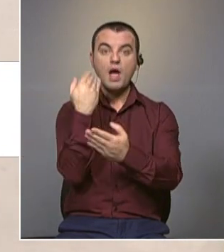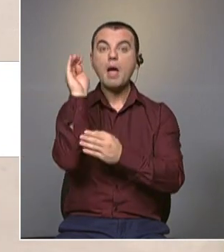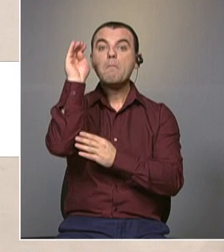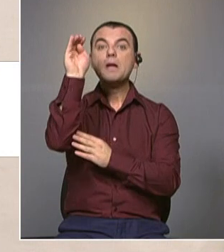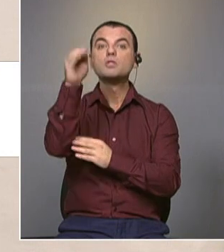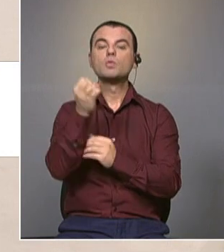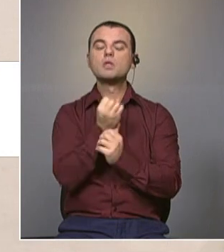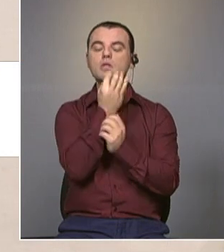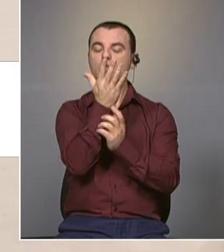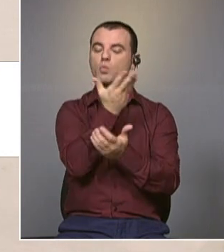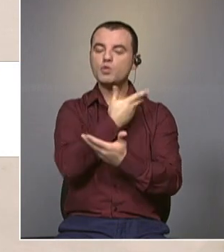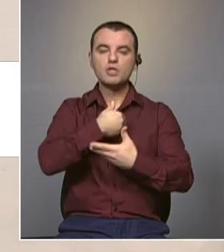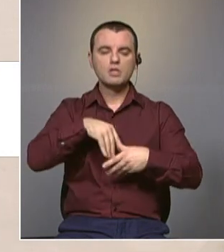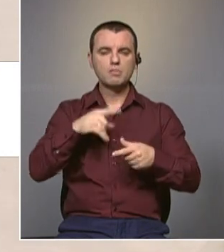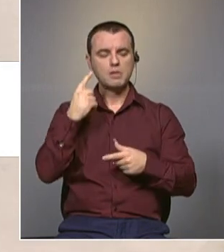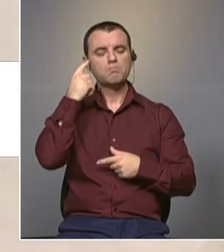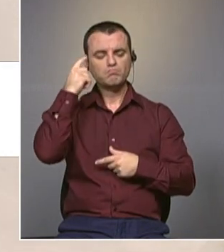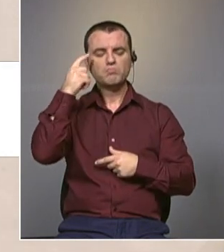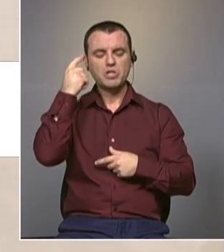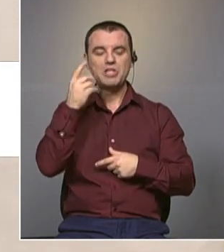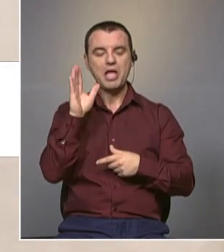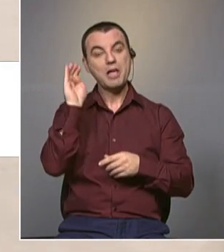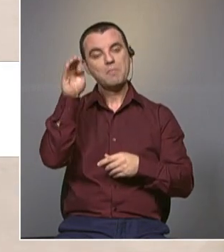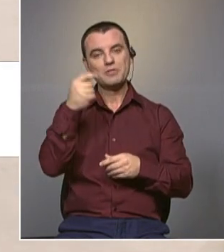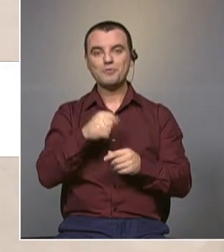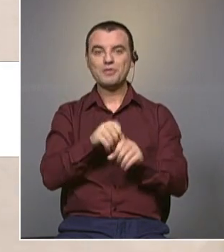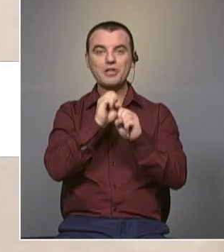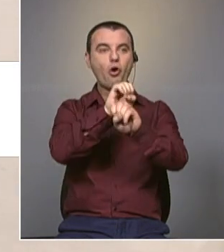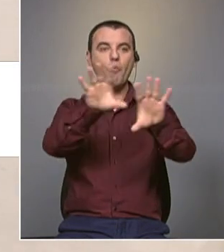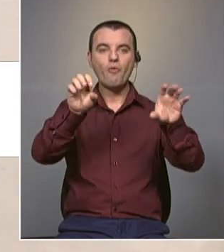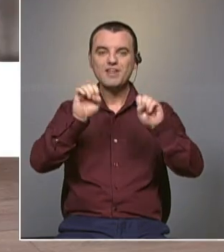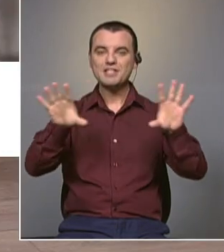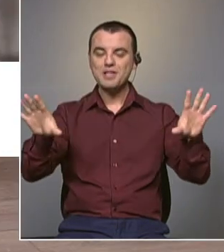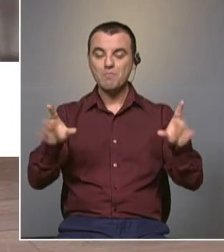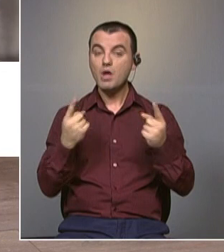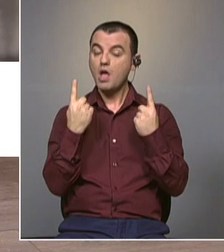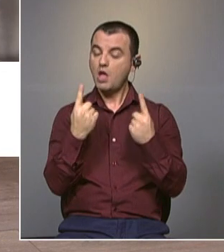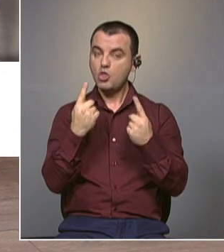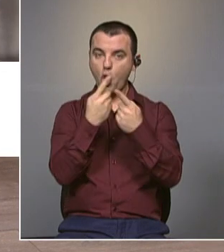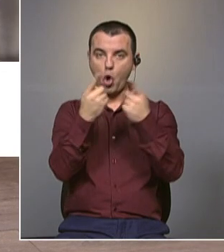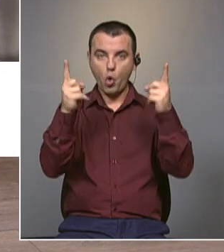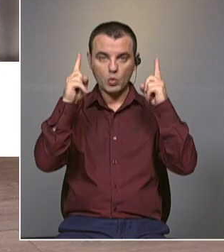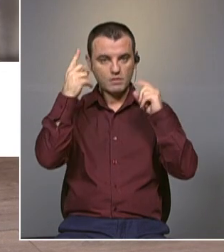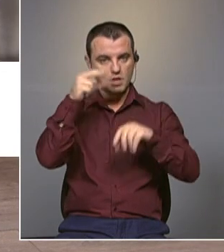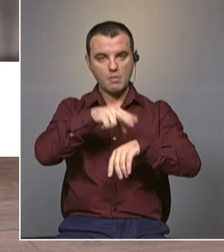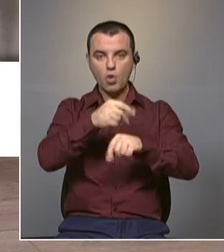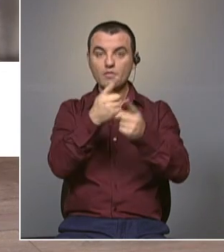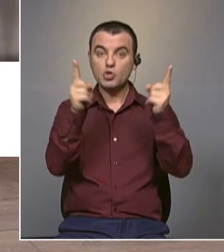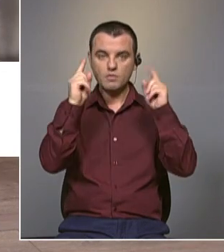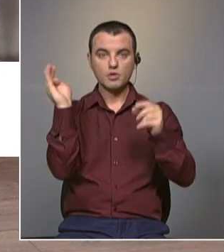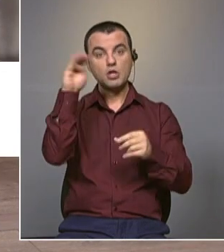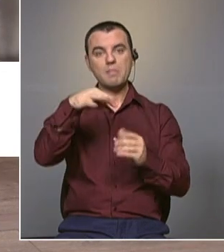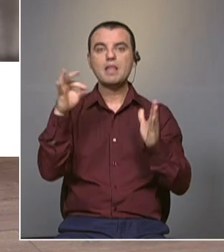имаме забележителни идеи, предстои да ги оповестим. Отново ще ви покажем, когато станат Но университета, Пловдивския университет, ще бъде център